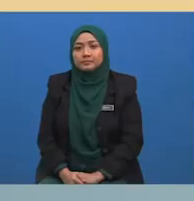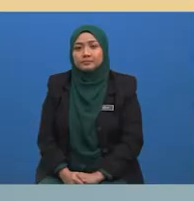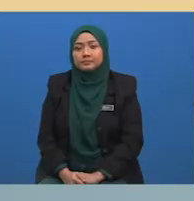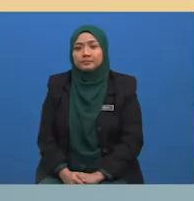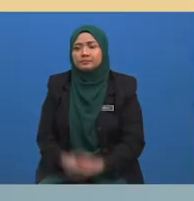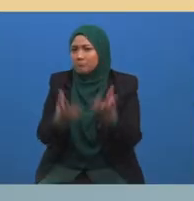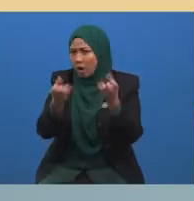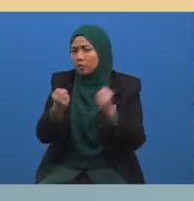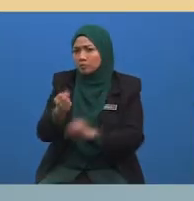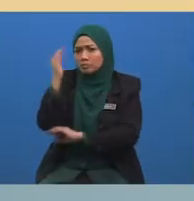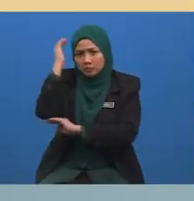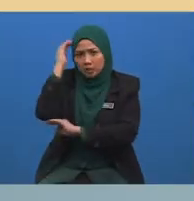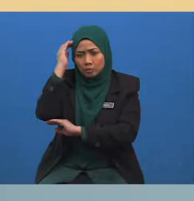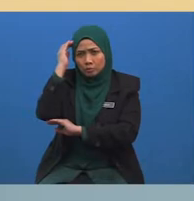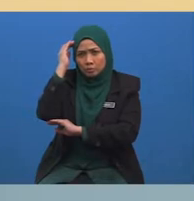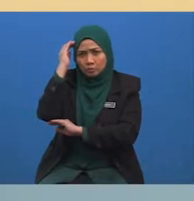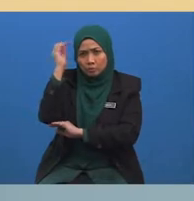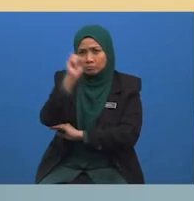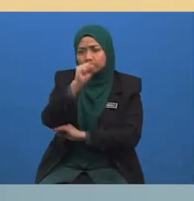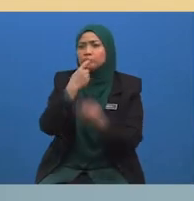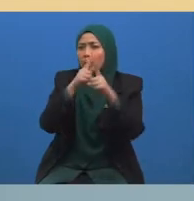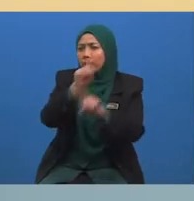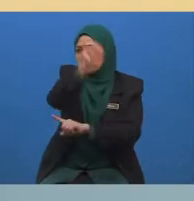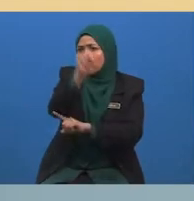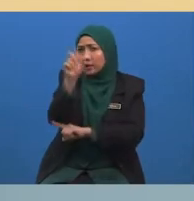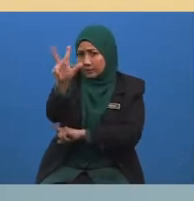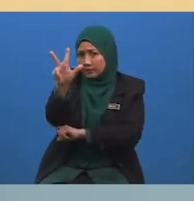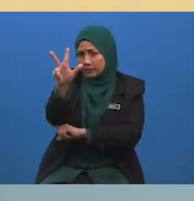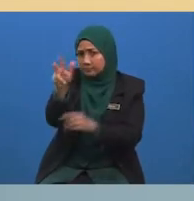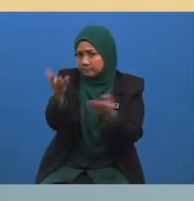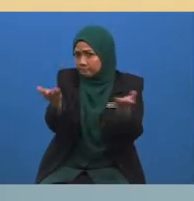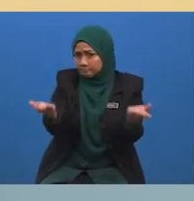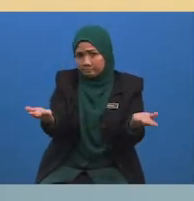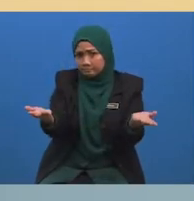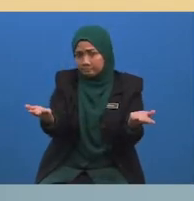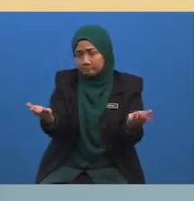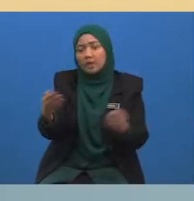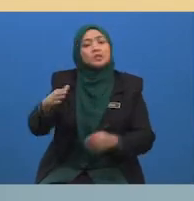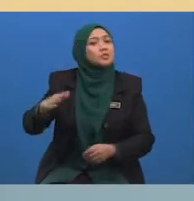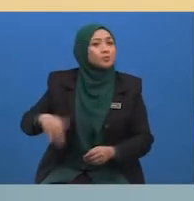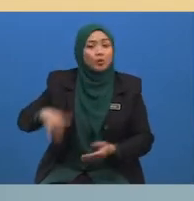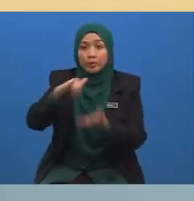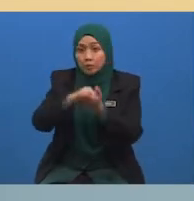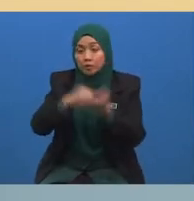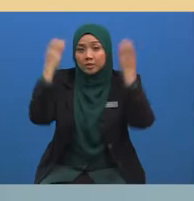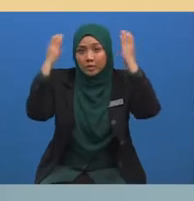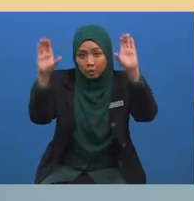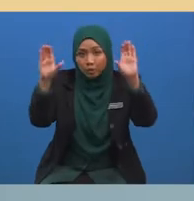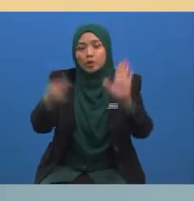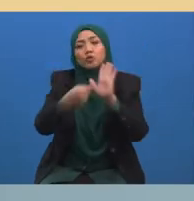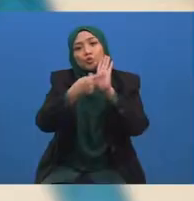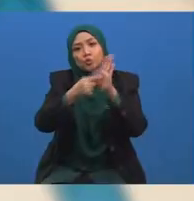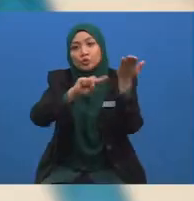Nak tahu jawapan bagi soalan ketiga? Sebelum itu, cikgu bacakan dahulu soalan